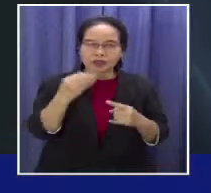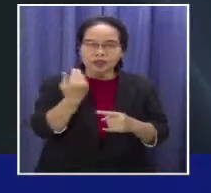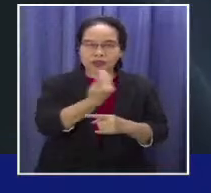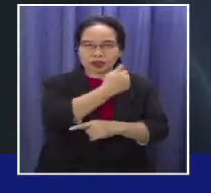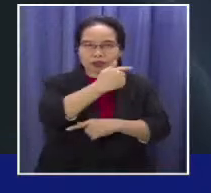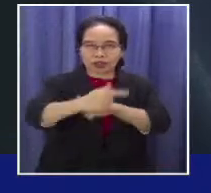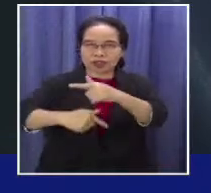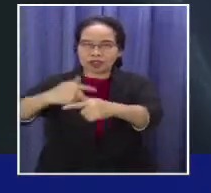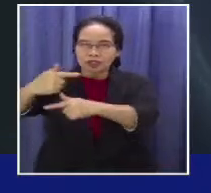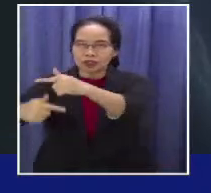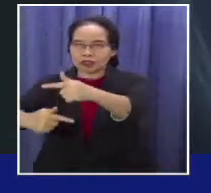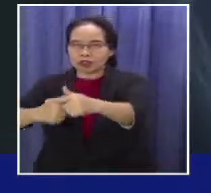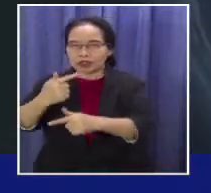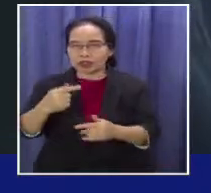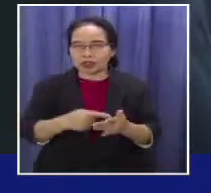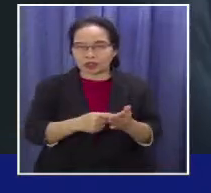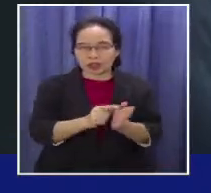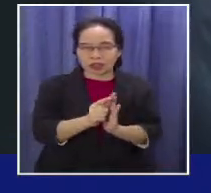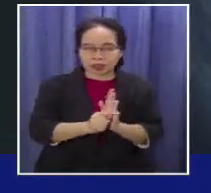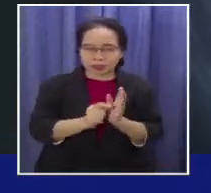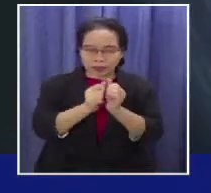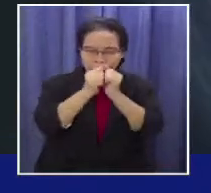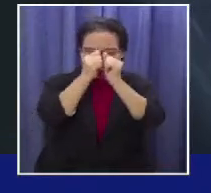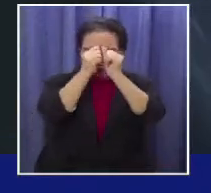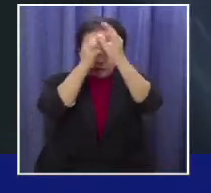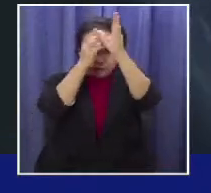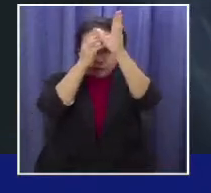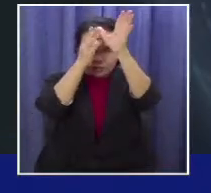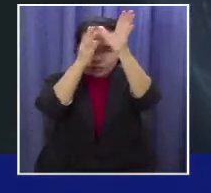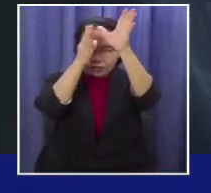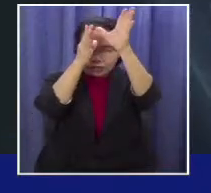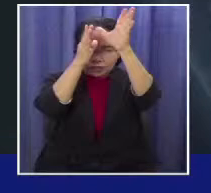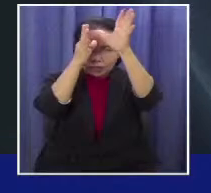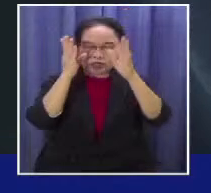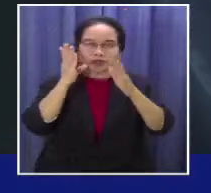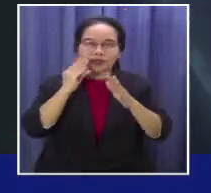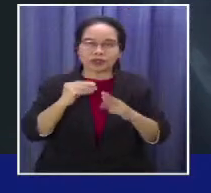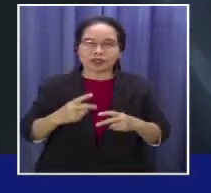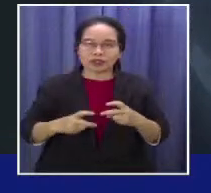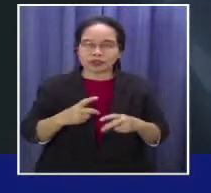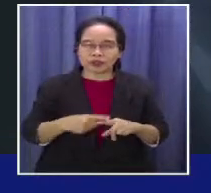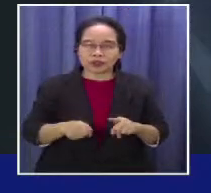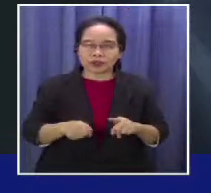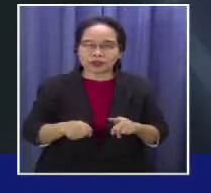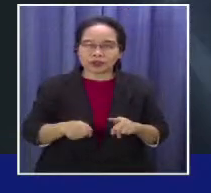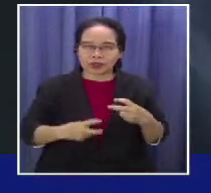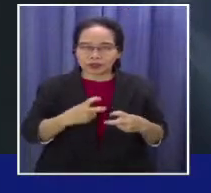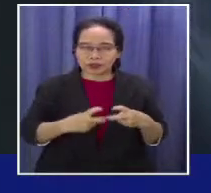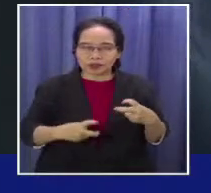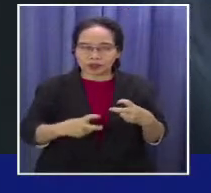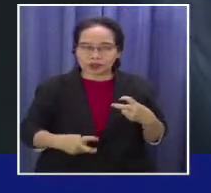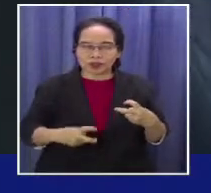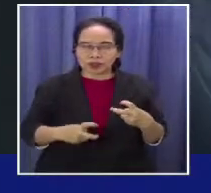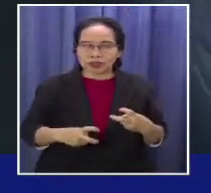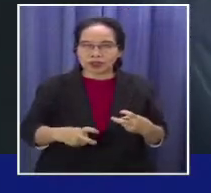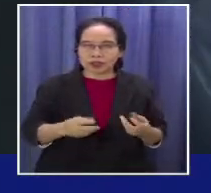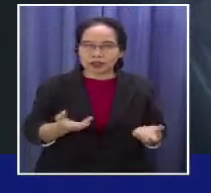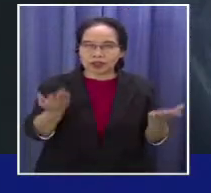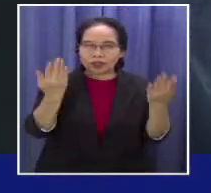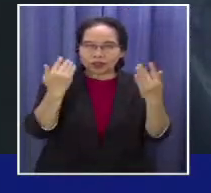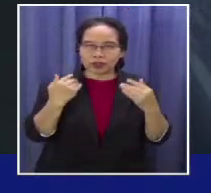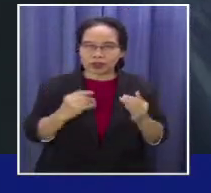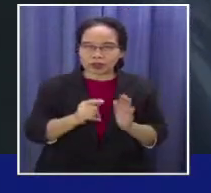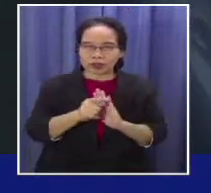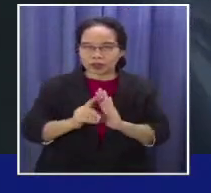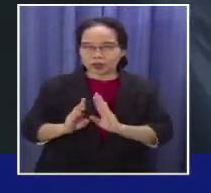hyɛbrɛhye yɛsrɛw sɛ ma wotema ene wo ho mɔbrɛ